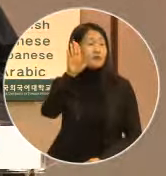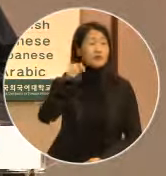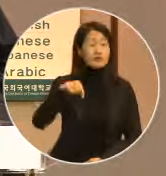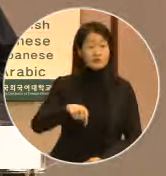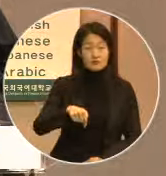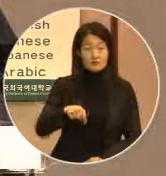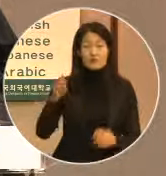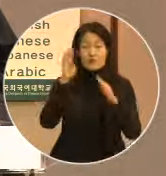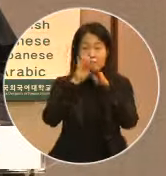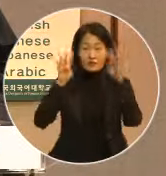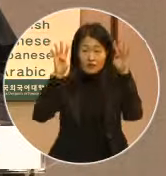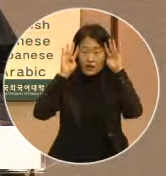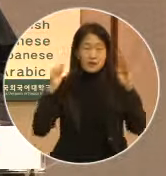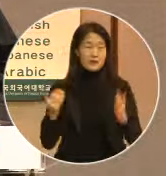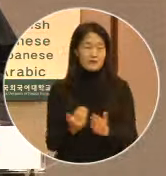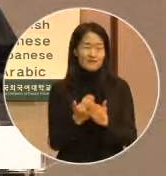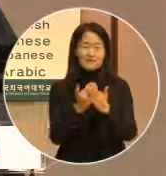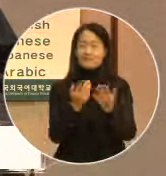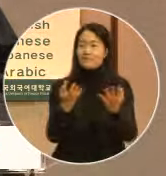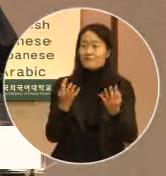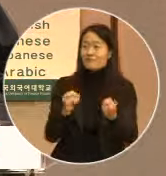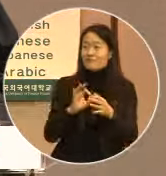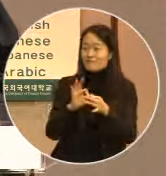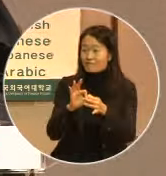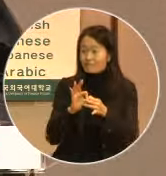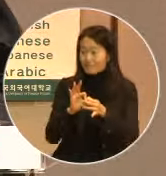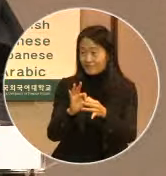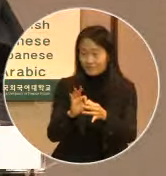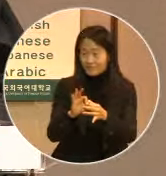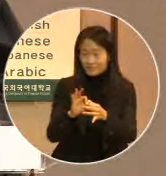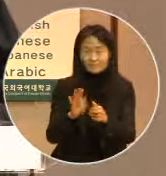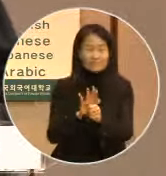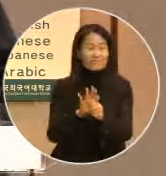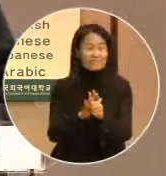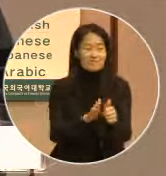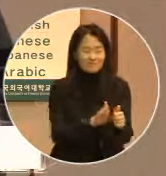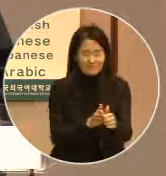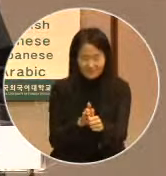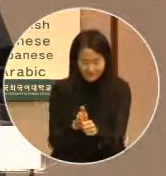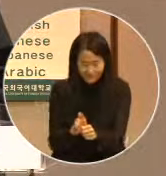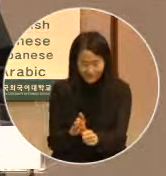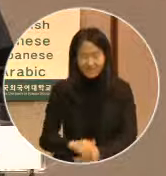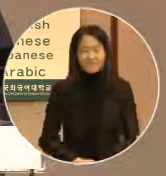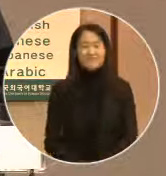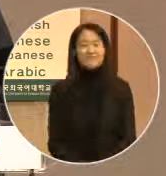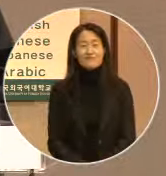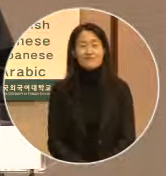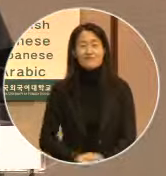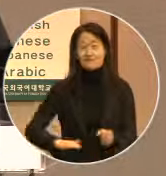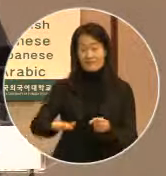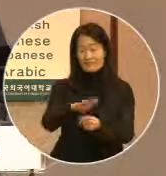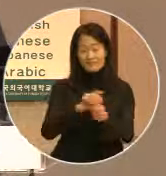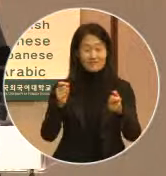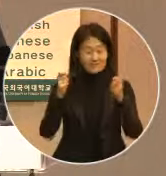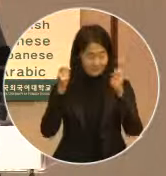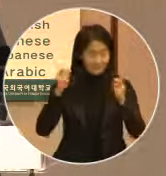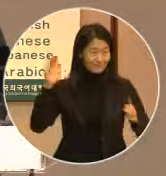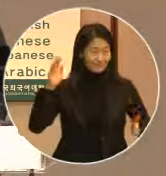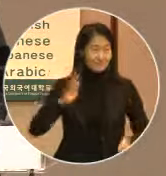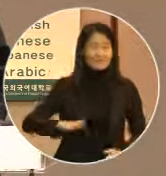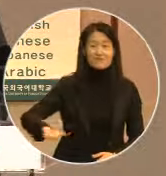사이버 한국외고대학교의 발전에 많은 관심과 격려를 부탁드리겠습니다. 사랑하는 졸업생